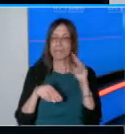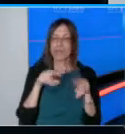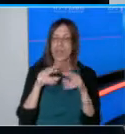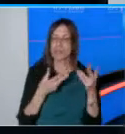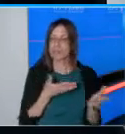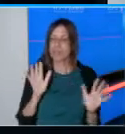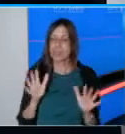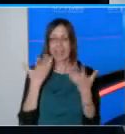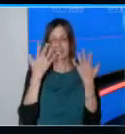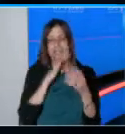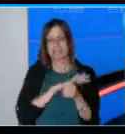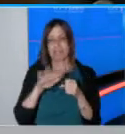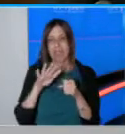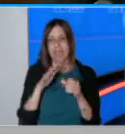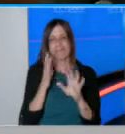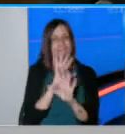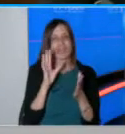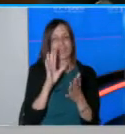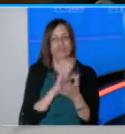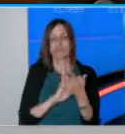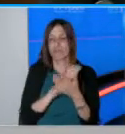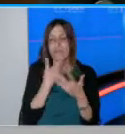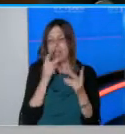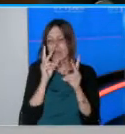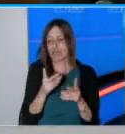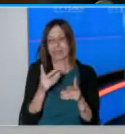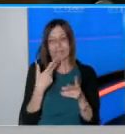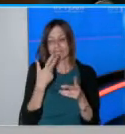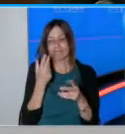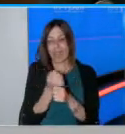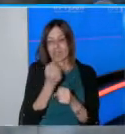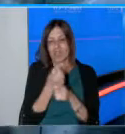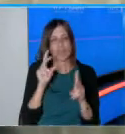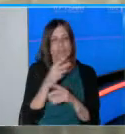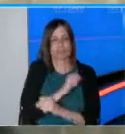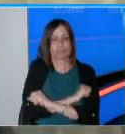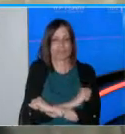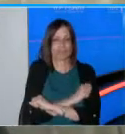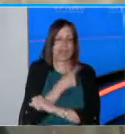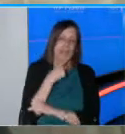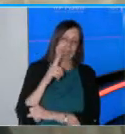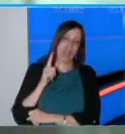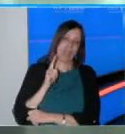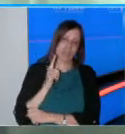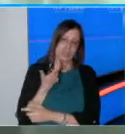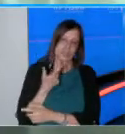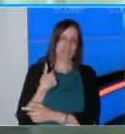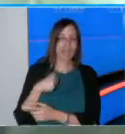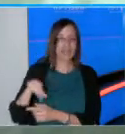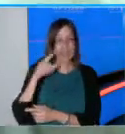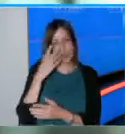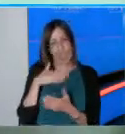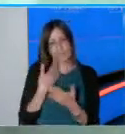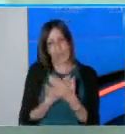בלי שקורה, בלי שיש לנו משהו לעשות, זה אי אפשר לעמוד ולשלב ידיים ונגיד נחכה ונחכה. עכשיו אנחנו למעשה, כל